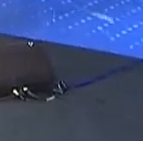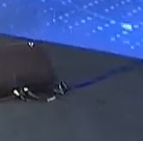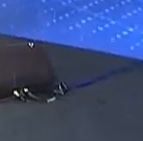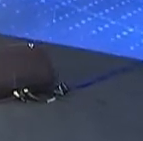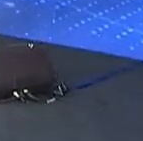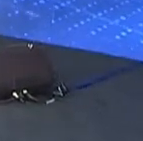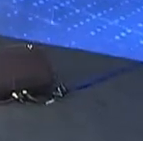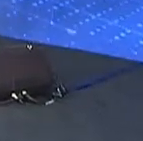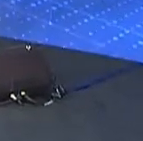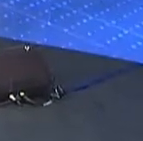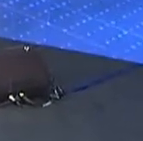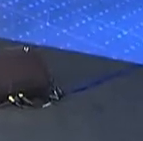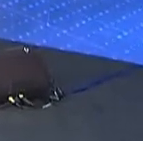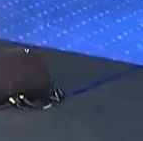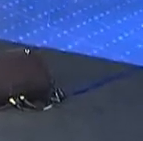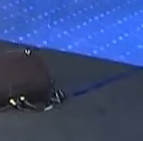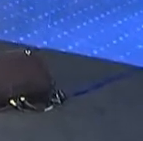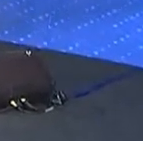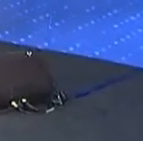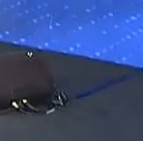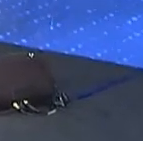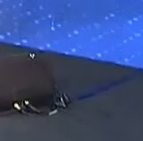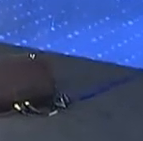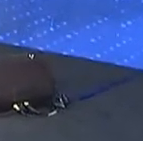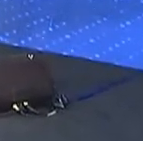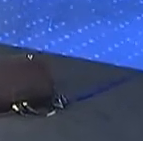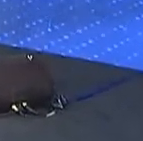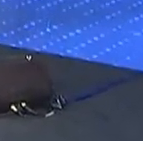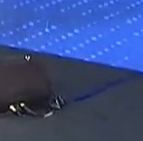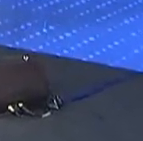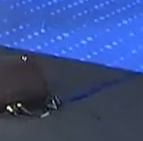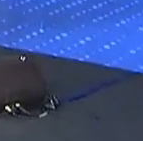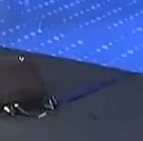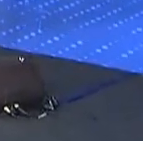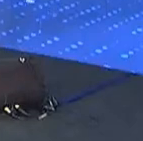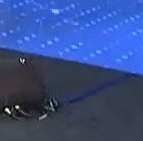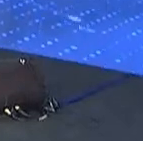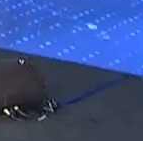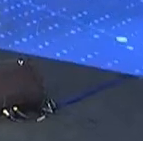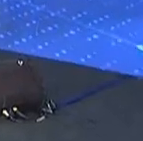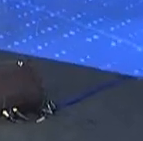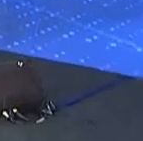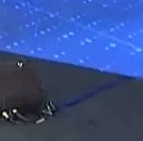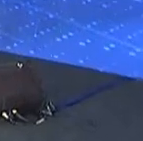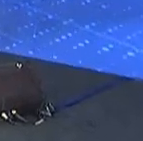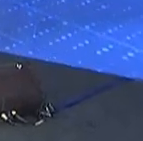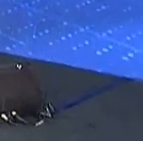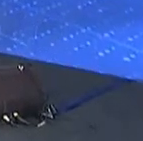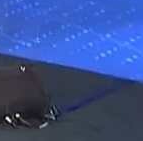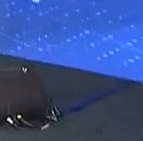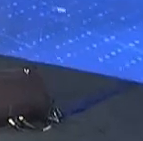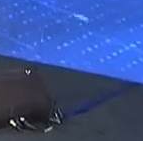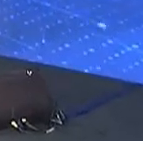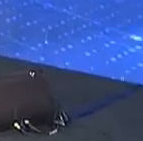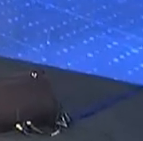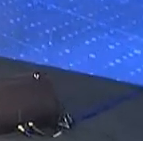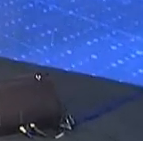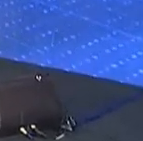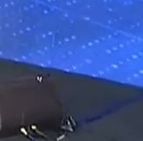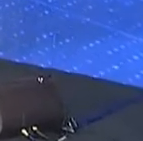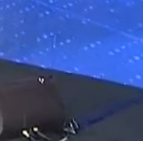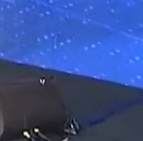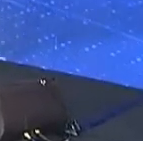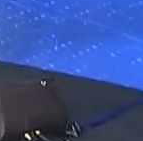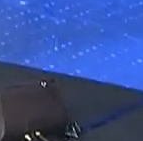düşürdük. Bakın nüfus arttı, İstanbul büyüdü ama yatırım yaptık.